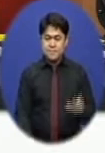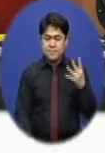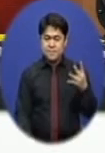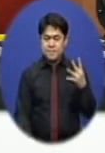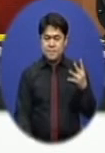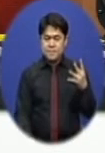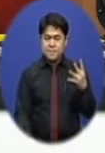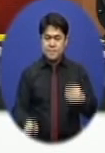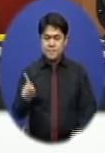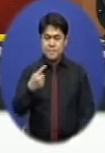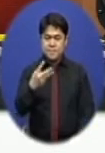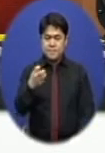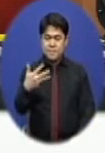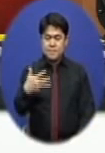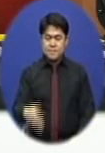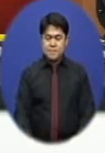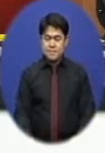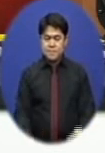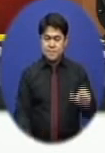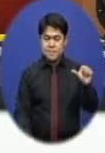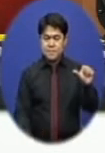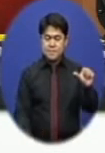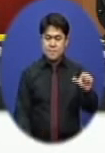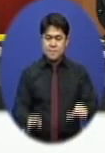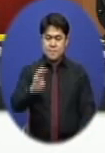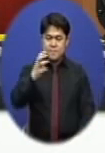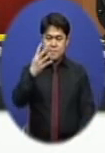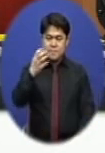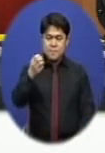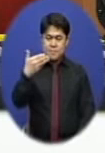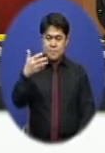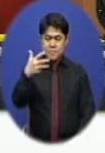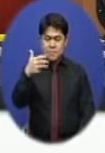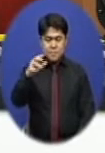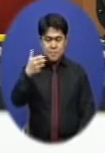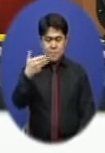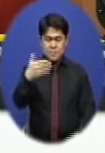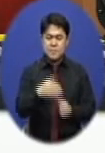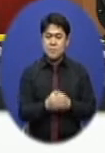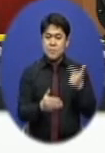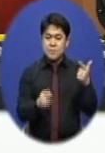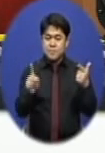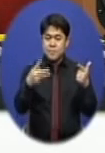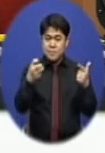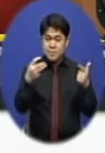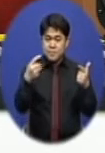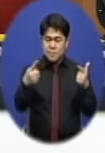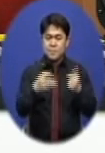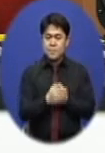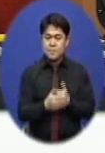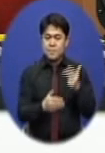113표. 4번. 네. 138표. 5번입니다. 89표. 6번. 131표.